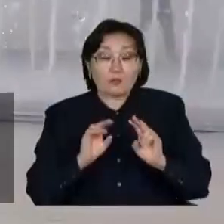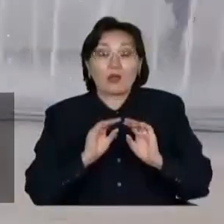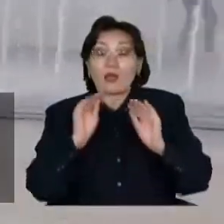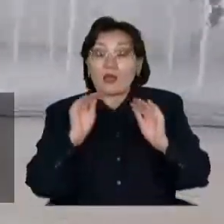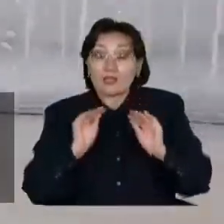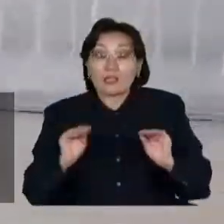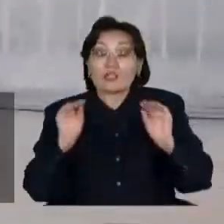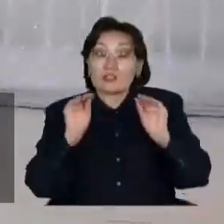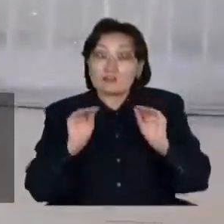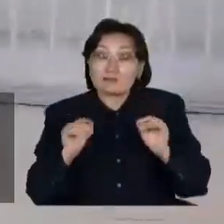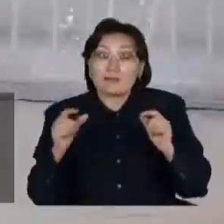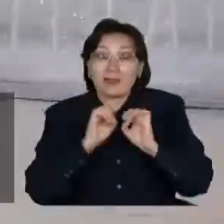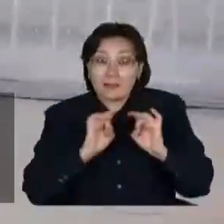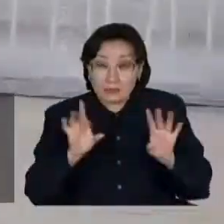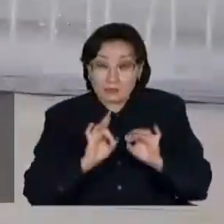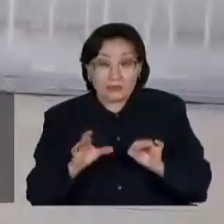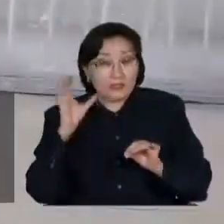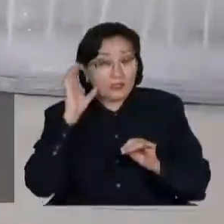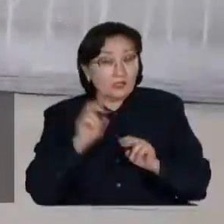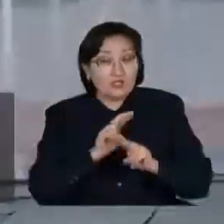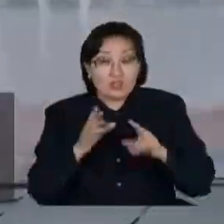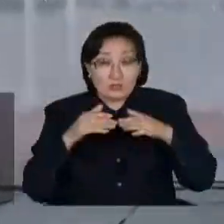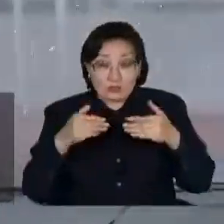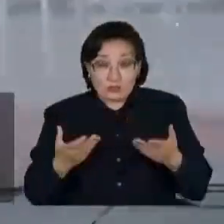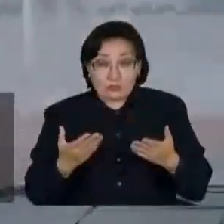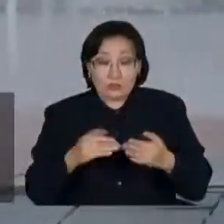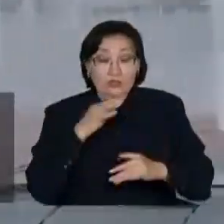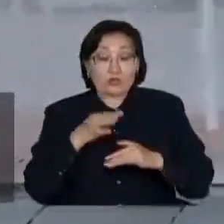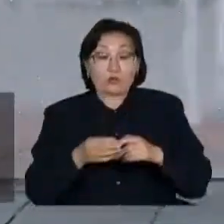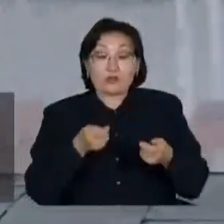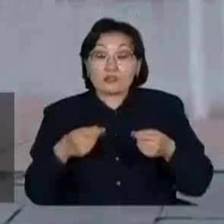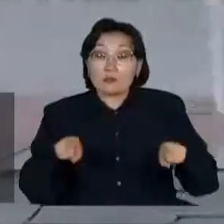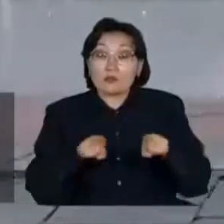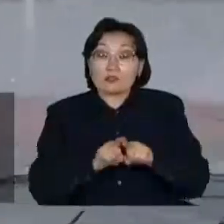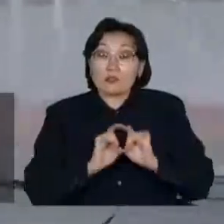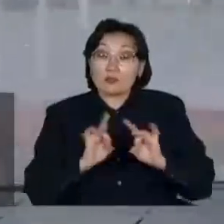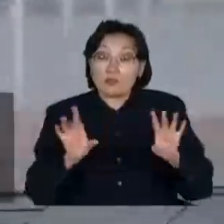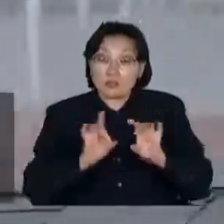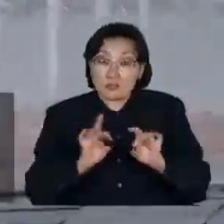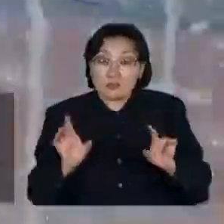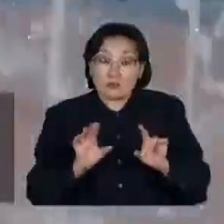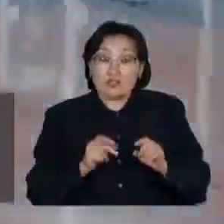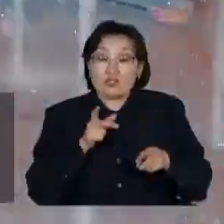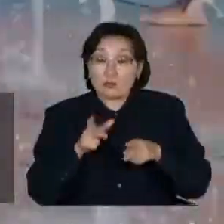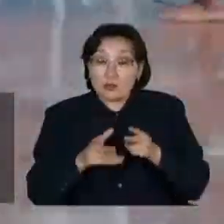жазылып жатқанмен құлақ асар көпшілік болмай тұрған көрінеді. Жауаптылар осыны айтып шырыл